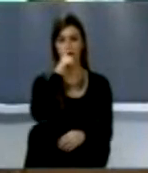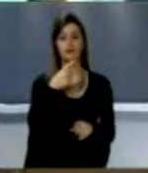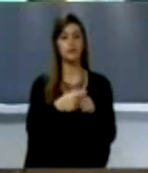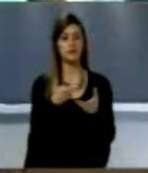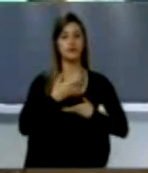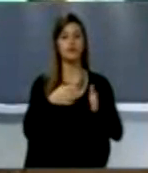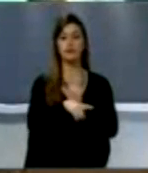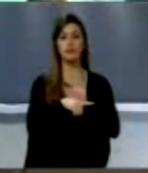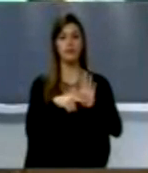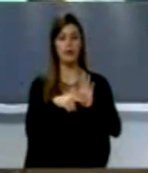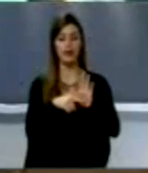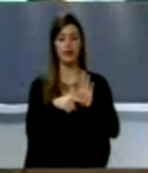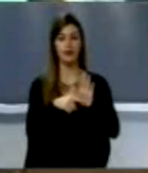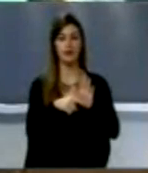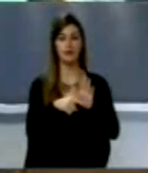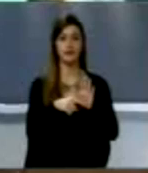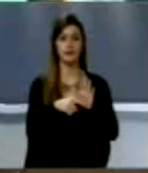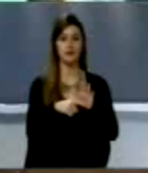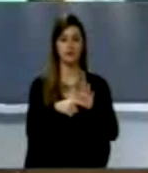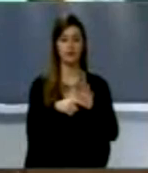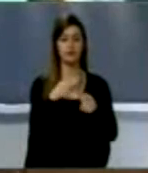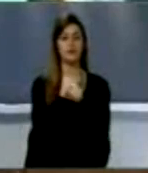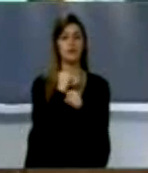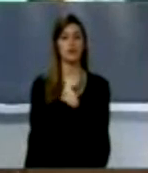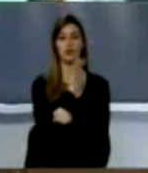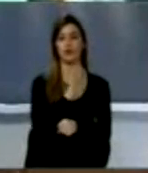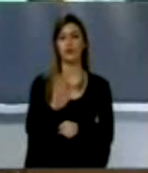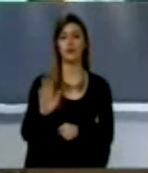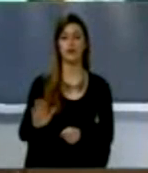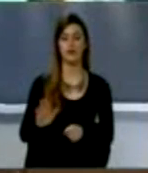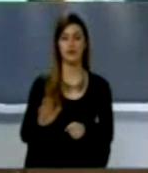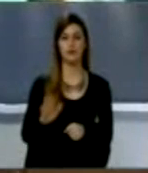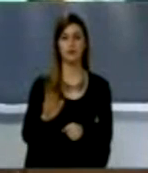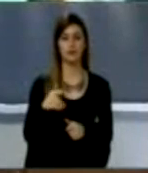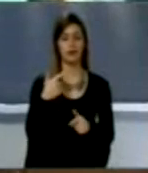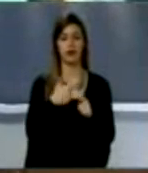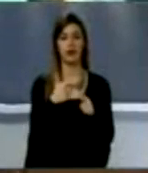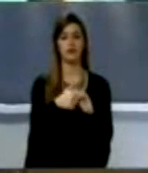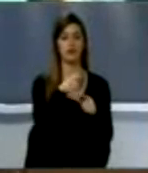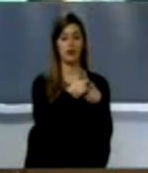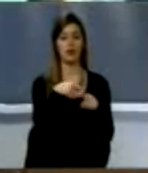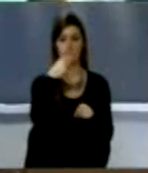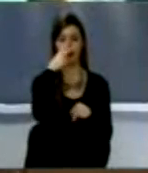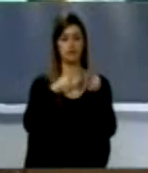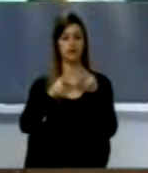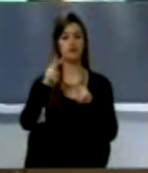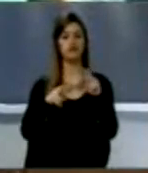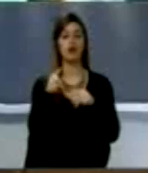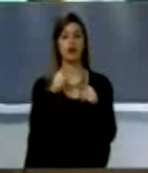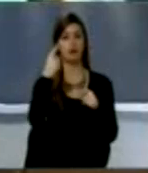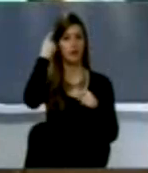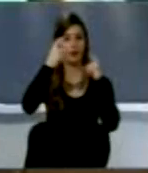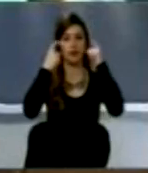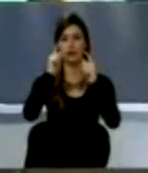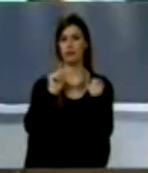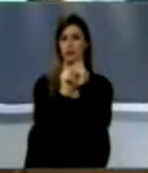negativ në performancën e këtyre organizatave. Po ashtu do të vërenin se një logjik krejt e kundërt aplikohet